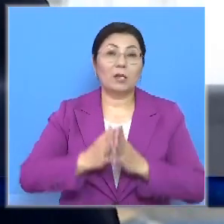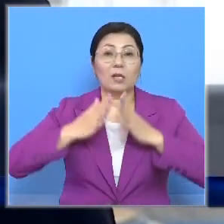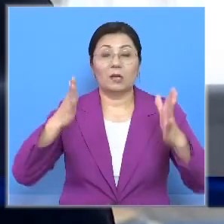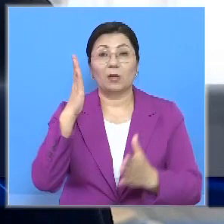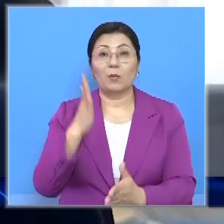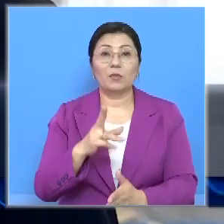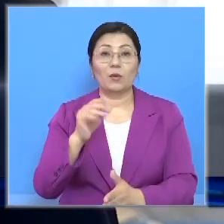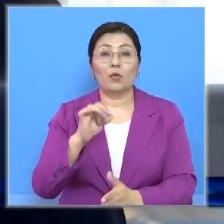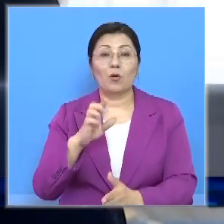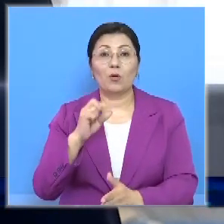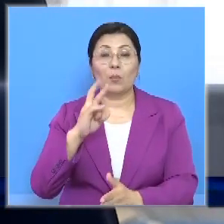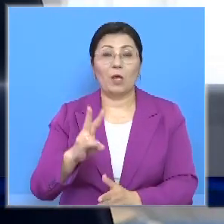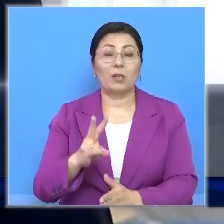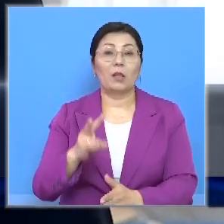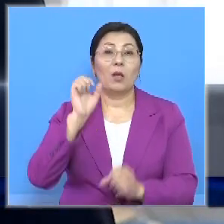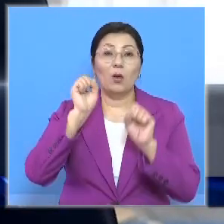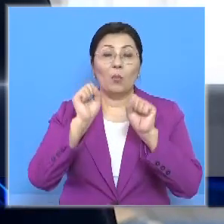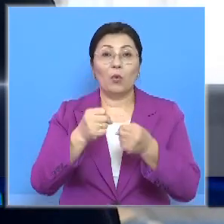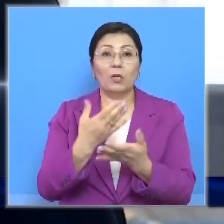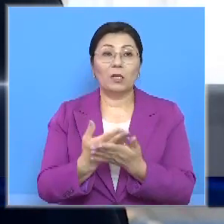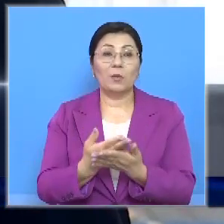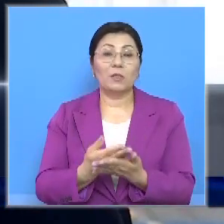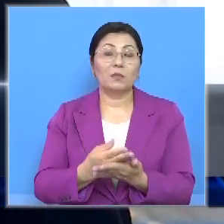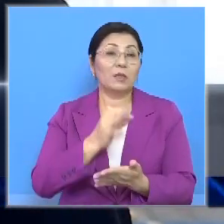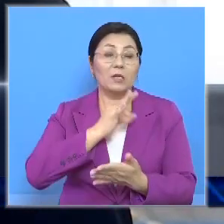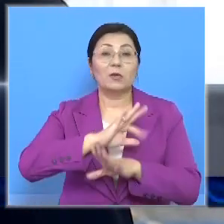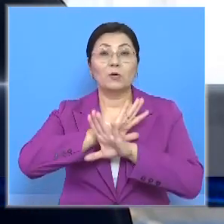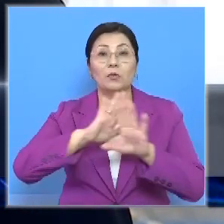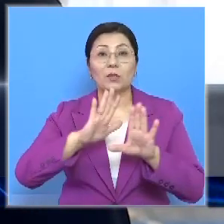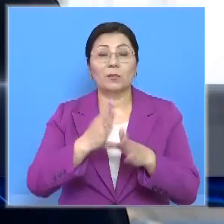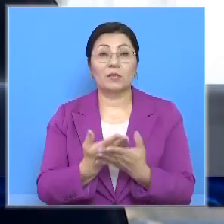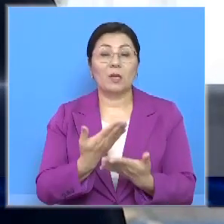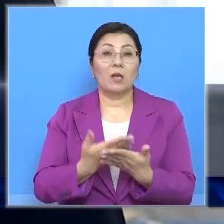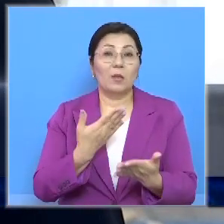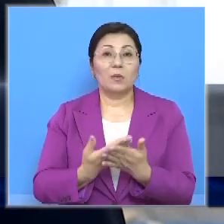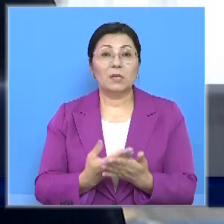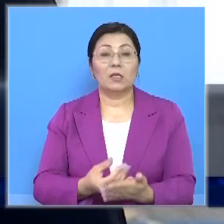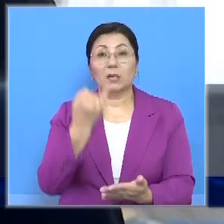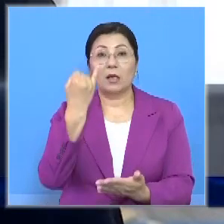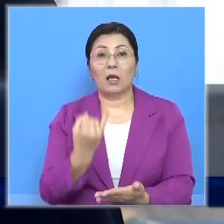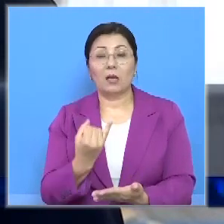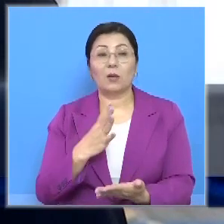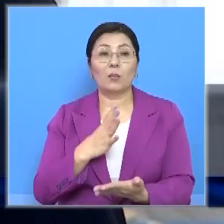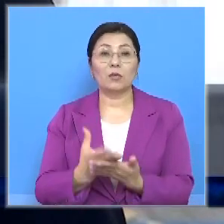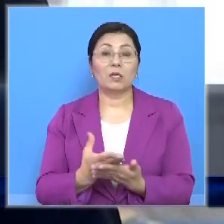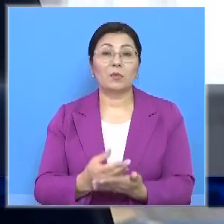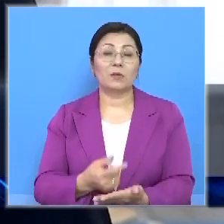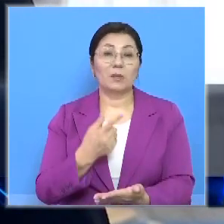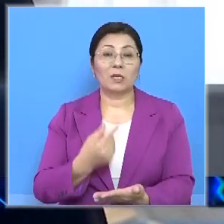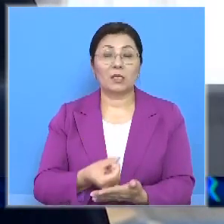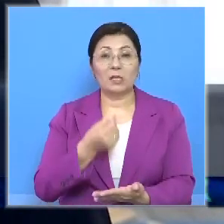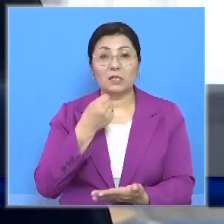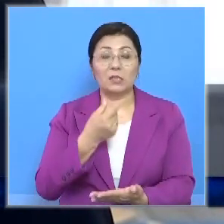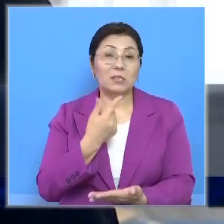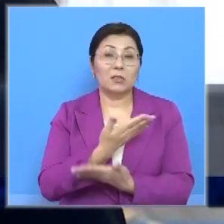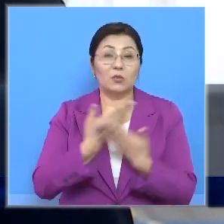ол да құрбандыққа жарайды. Жарамайтындар, егер өте арық болса мал, тісі түсіп қалған болса, желі түсіп қалған